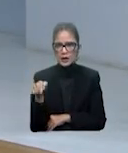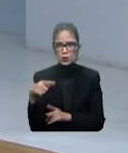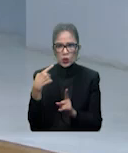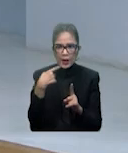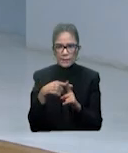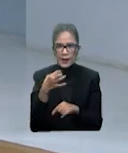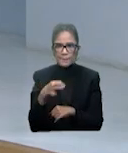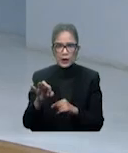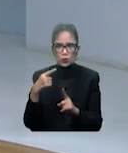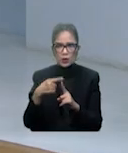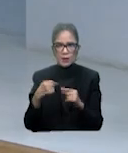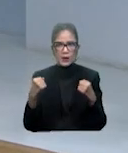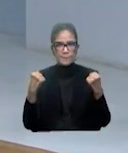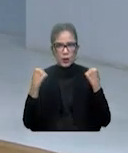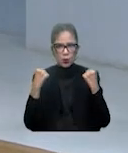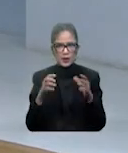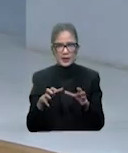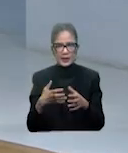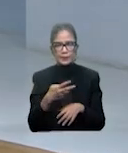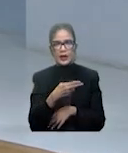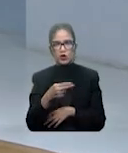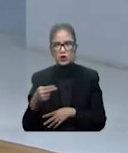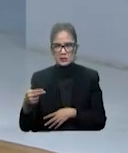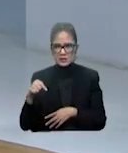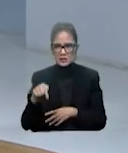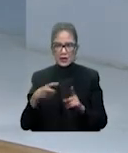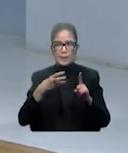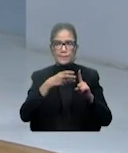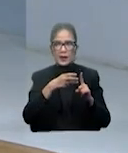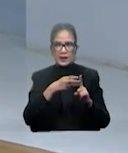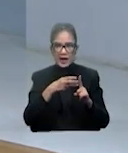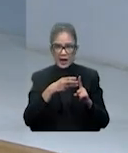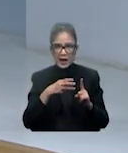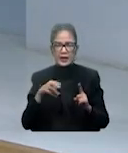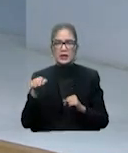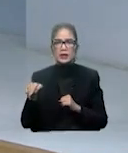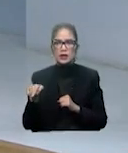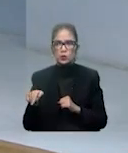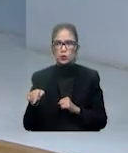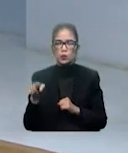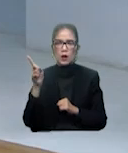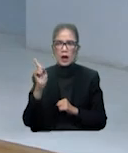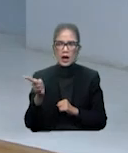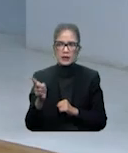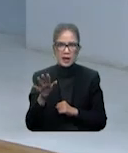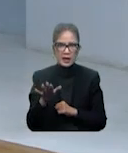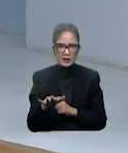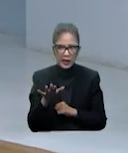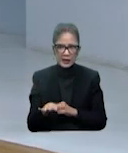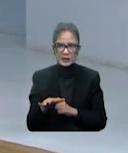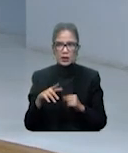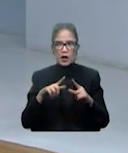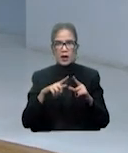putih. Nah, di kubu Bahrain, dua pemain sayap Ali Madan dan juga Mohamed Maroun ini harus diwaspadai oleh lini pertahanan